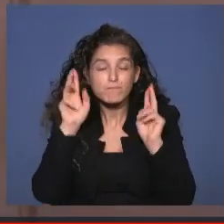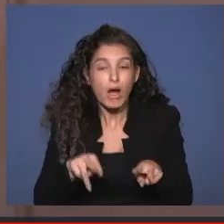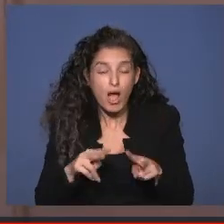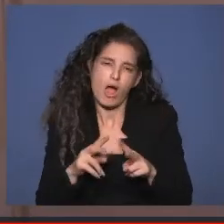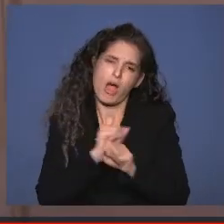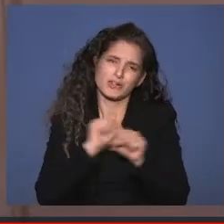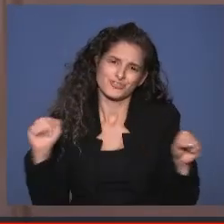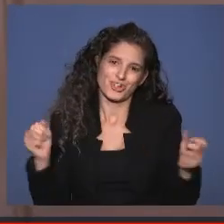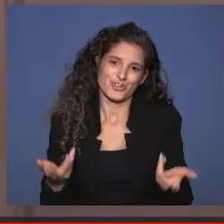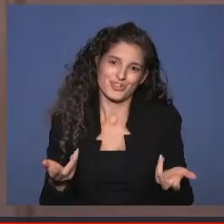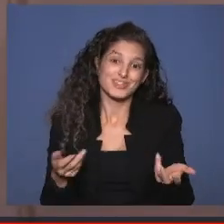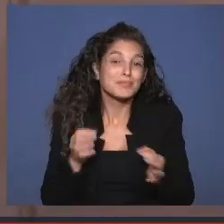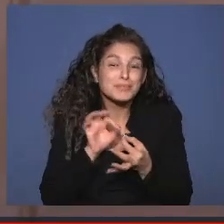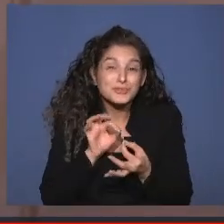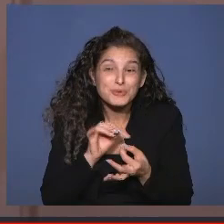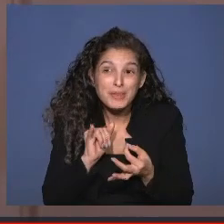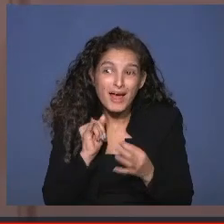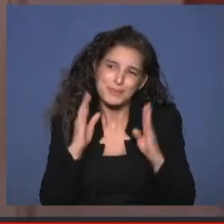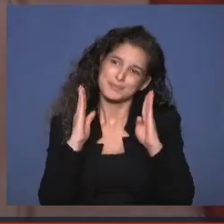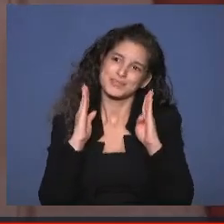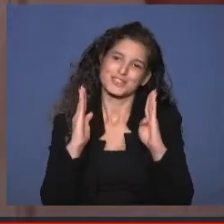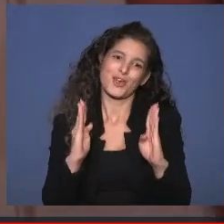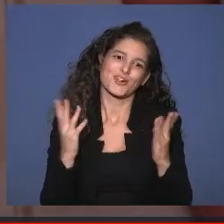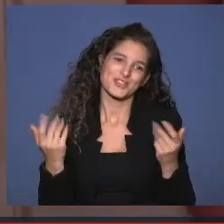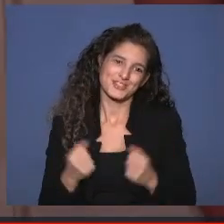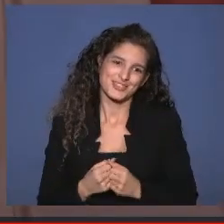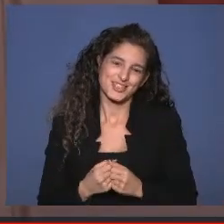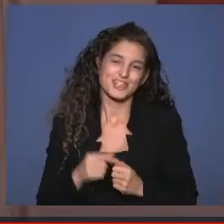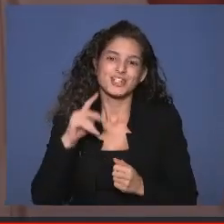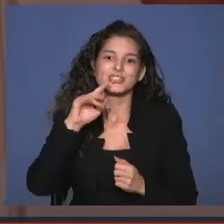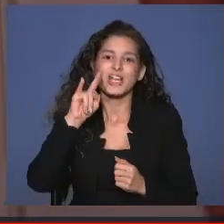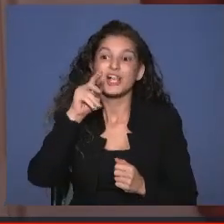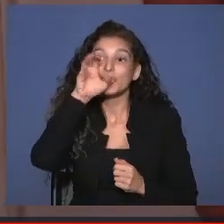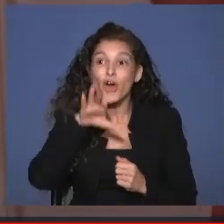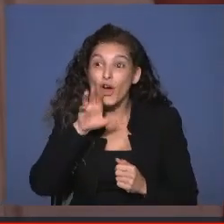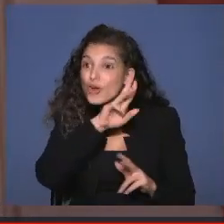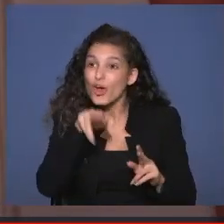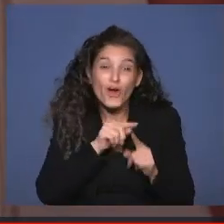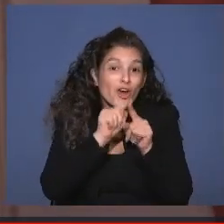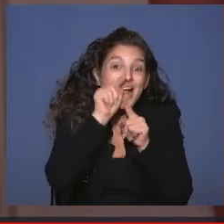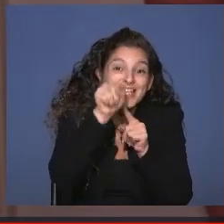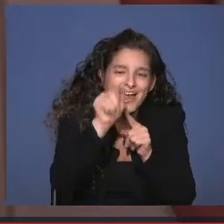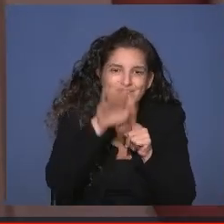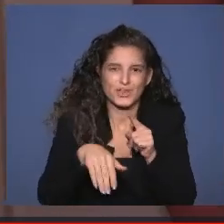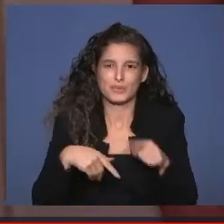אשקלון, הוא פשוט עמידה במסדרון הצער, שאליו חנוך לא יכול להגיע בכלל עם כיסא הגלגלים.